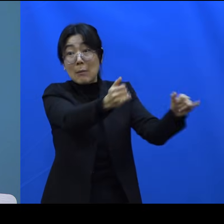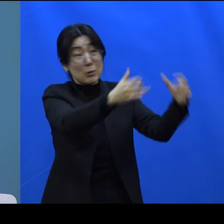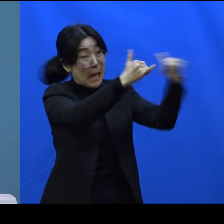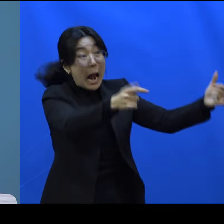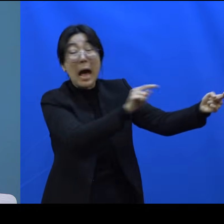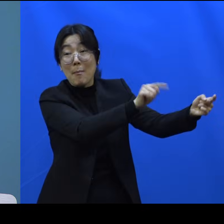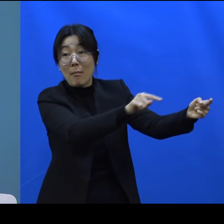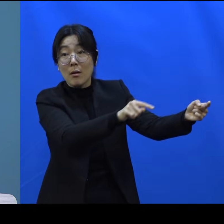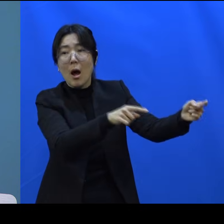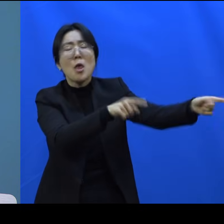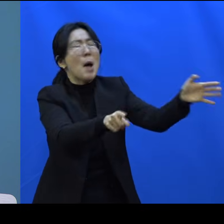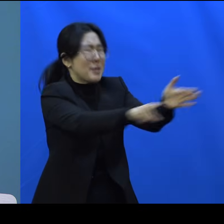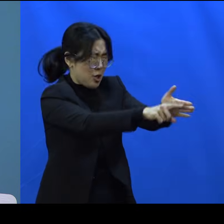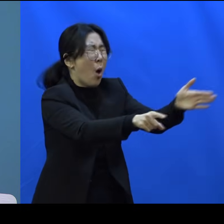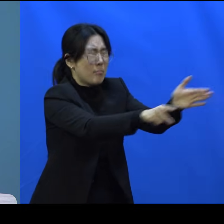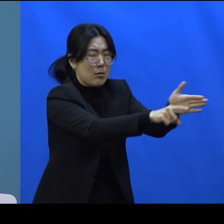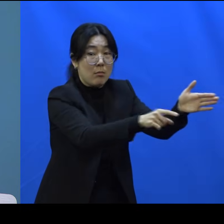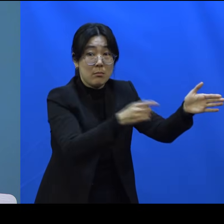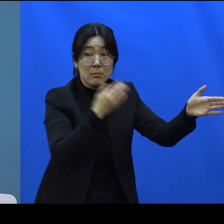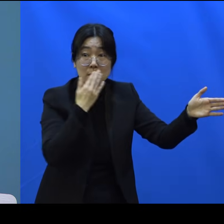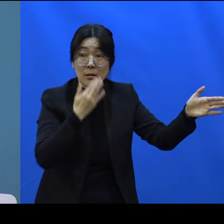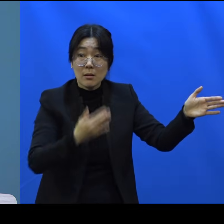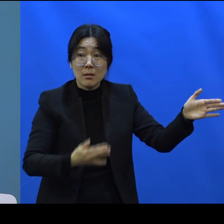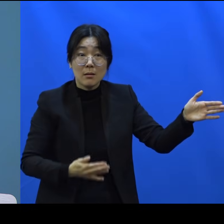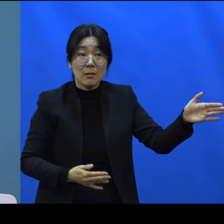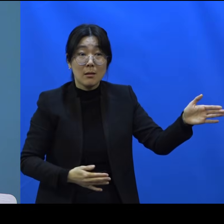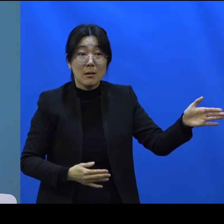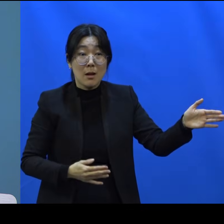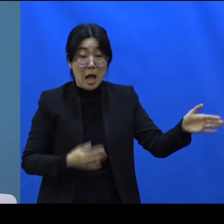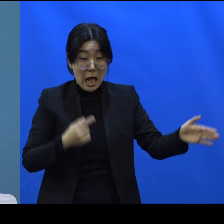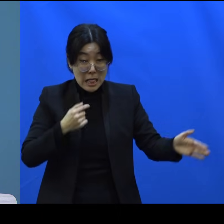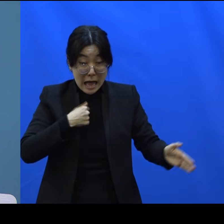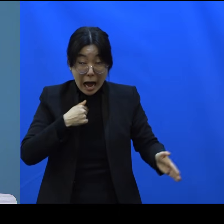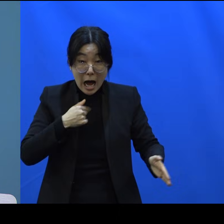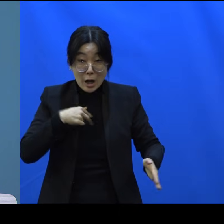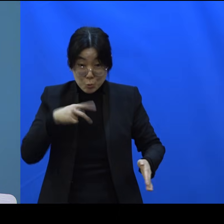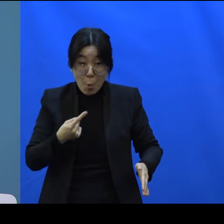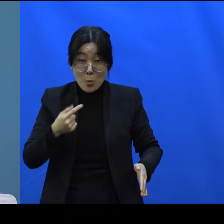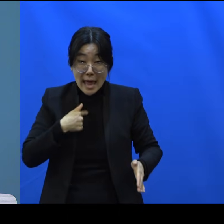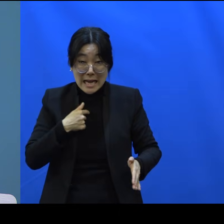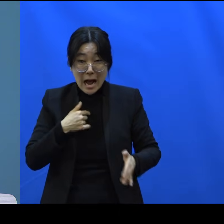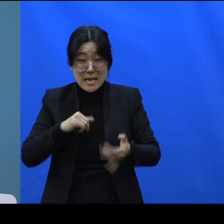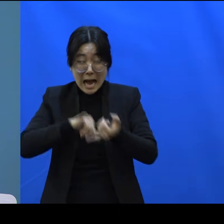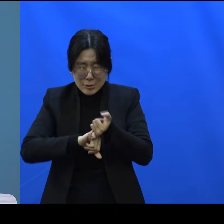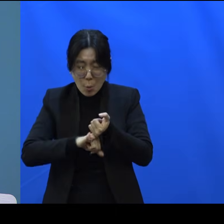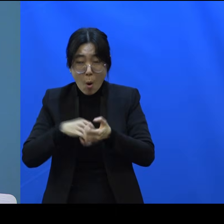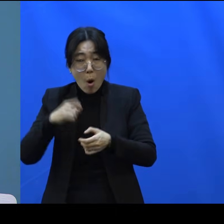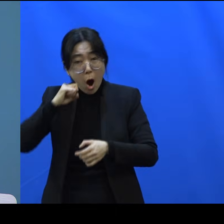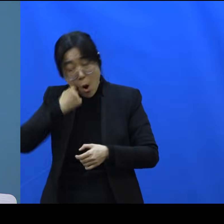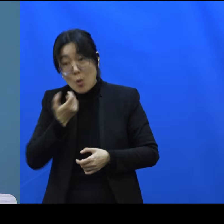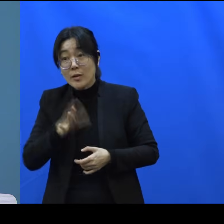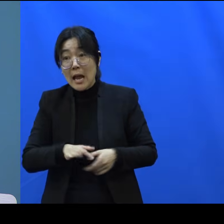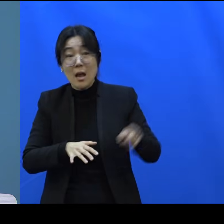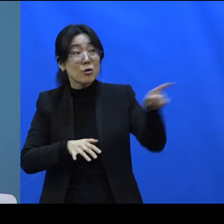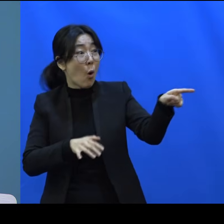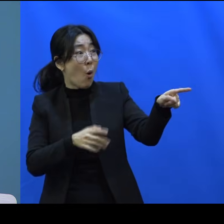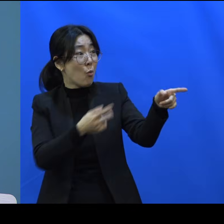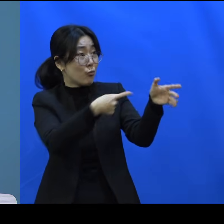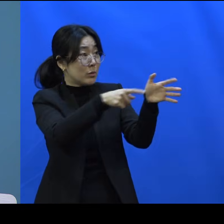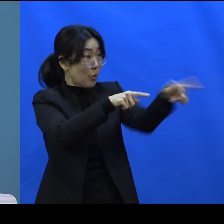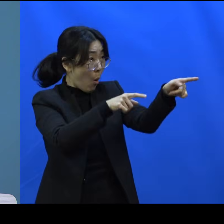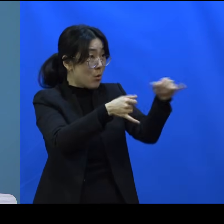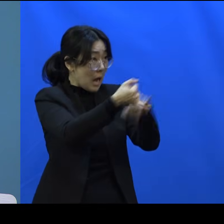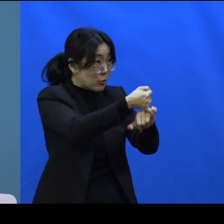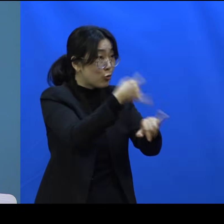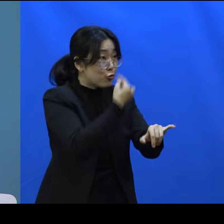다른 사람을 바라볼 때도 이렇게 그렇게 바라봐야 돼요. 너무 우리는 사람을 신뢰하는 경우가 많은데, 고린도서